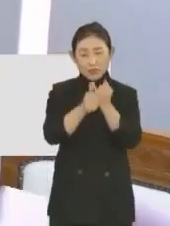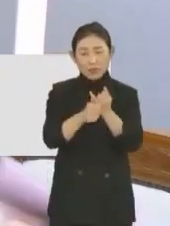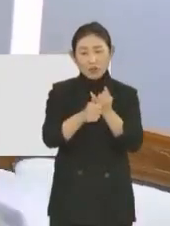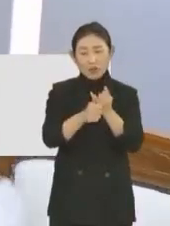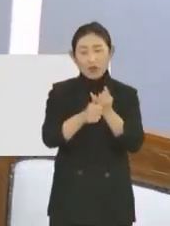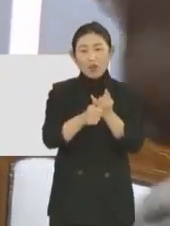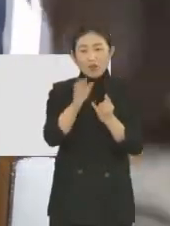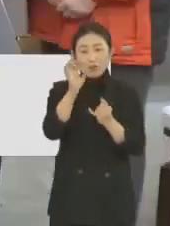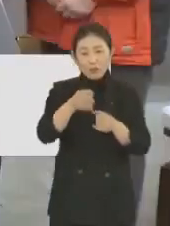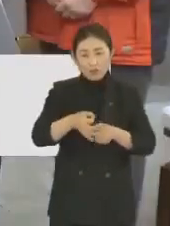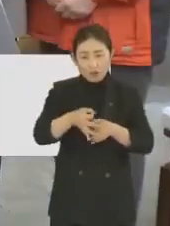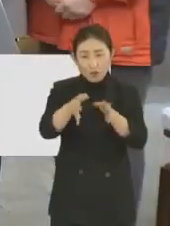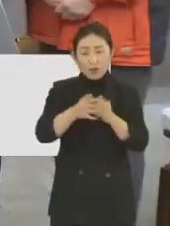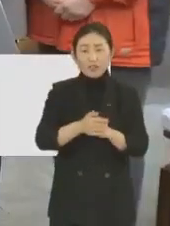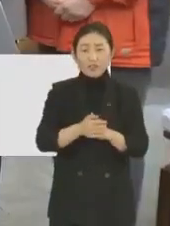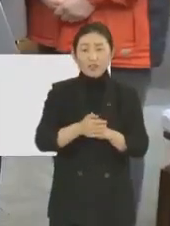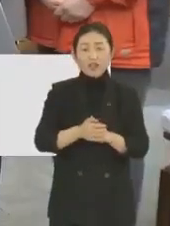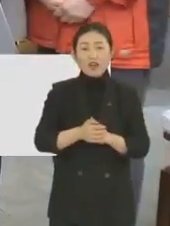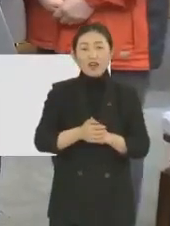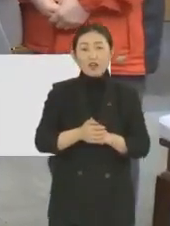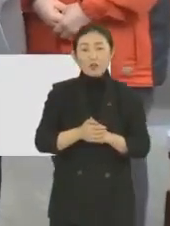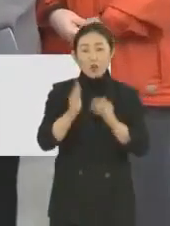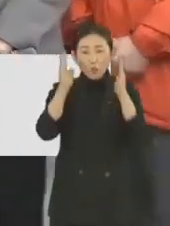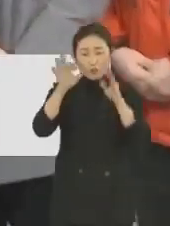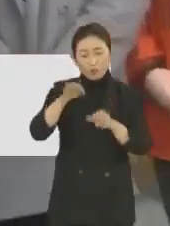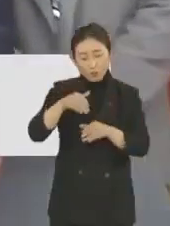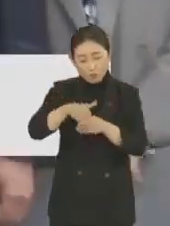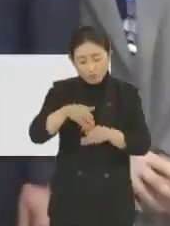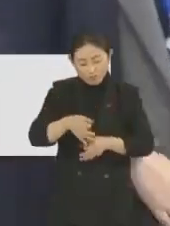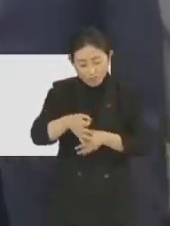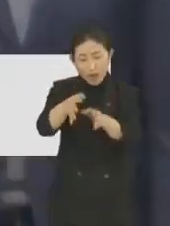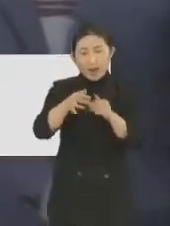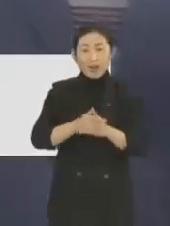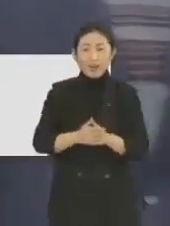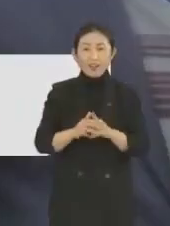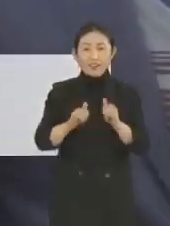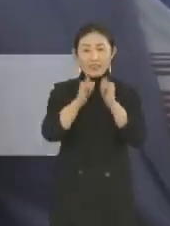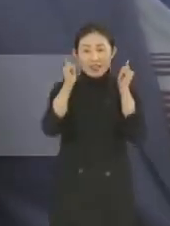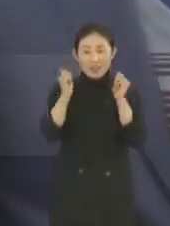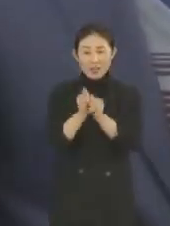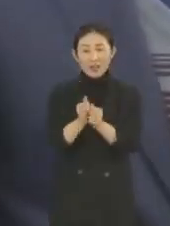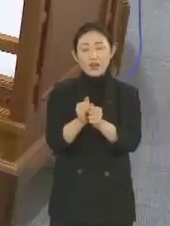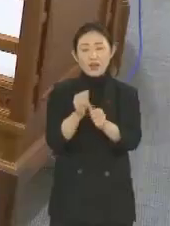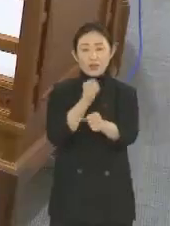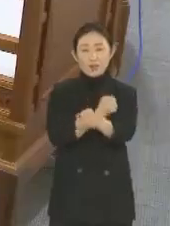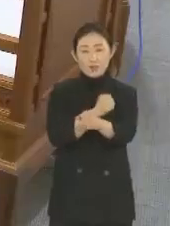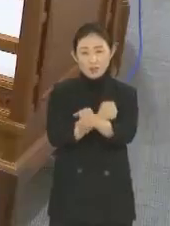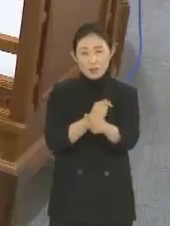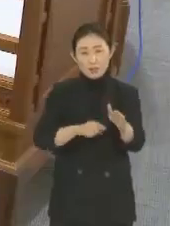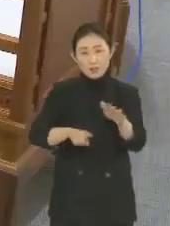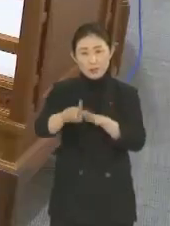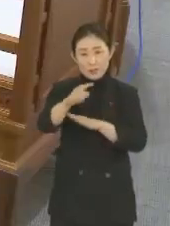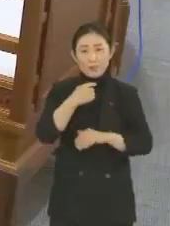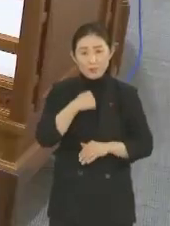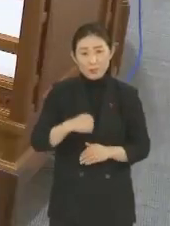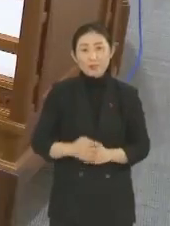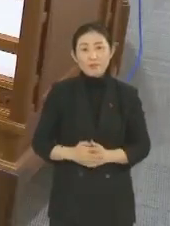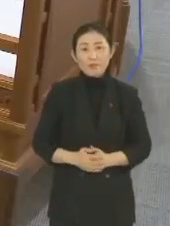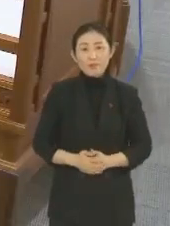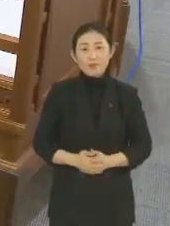후원하고 저소득가정 학생들을 위한 장학금을 기탁하는 등 사회공헌활동에 앞장서 왔습니다